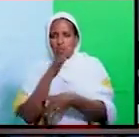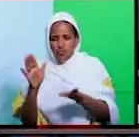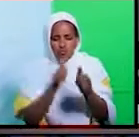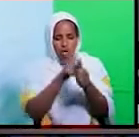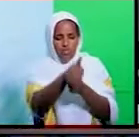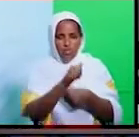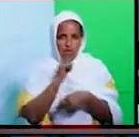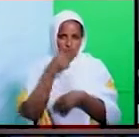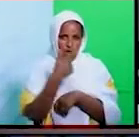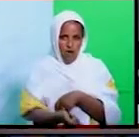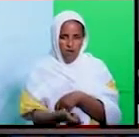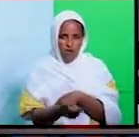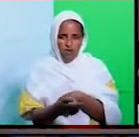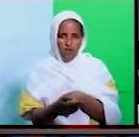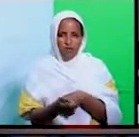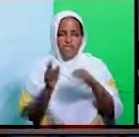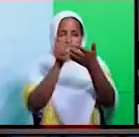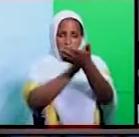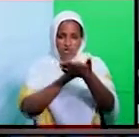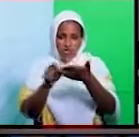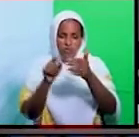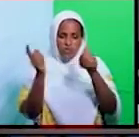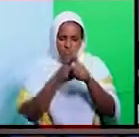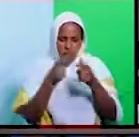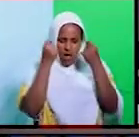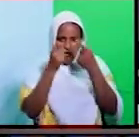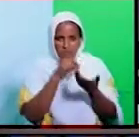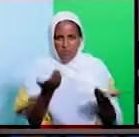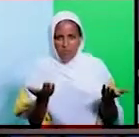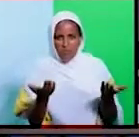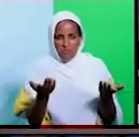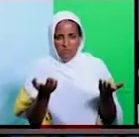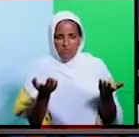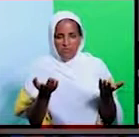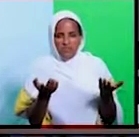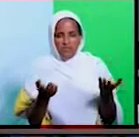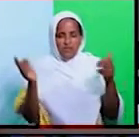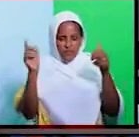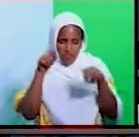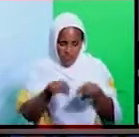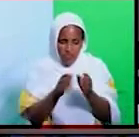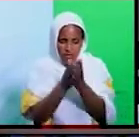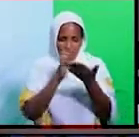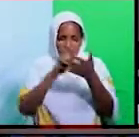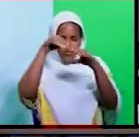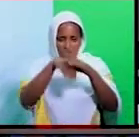ዘእስክንድርያ ዘኢየሩሳሌም እነ ቅዱስ ጎርጎርዮስ እነዚህን የመሳሰሉ እነ ቅዱስ ባስሊዮስ ታላላቅ አባቶች የጻፏቸውን መጽሐፍት